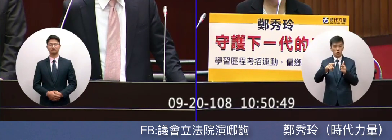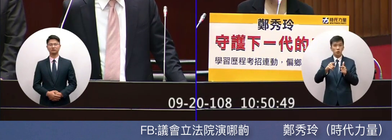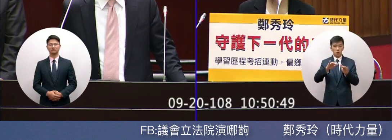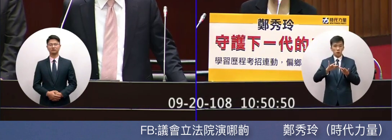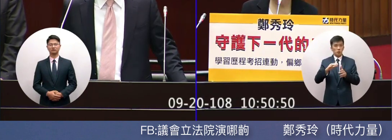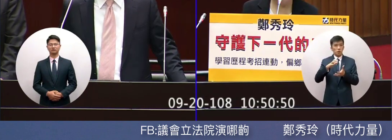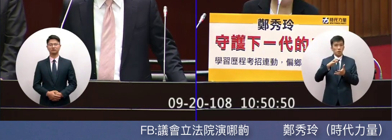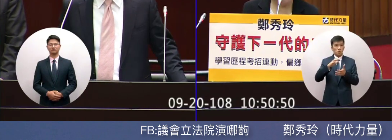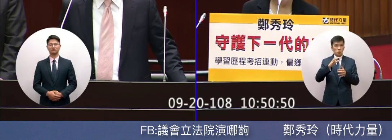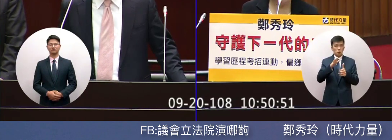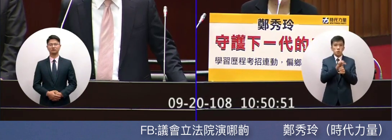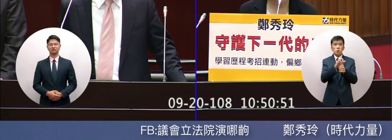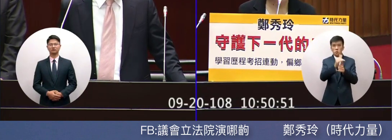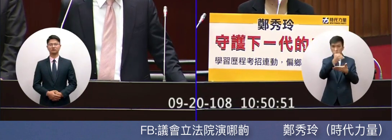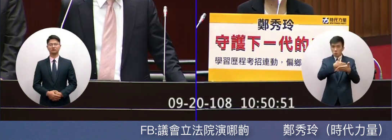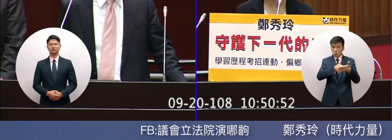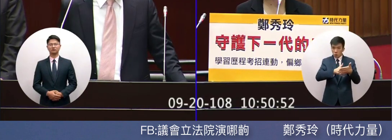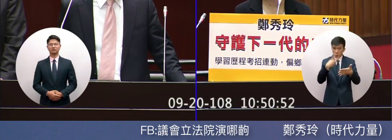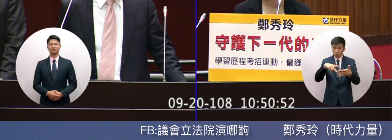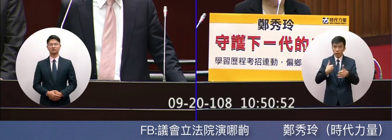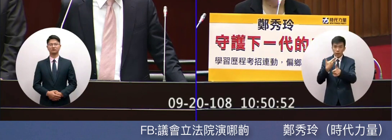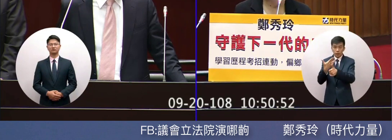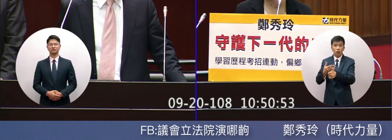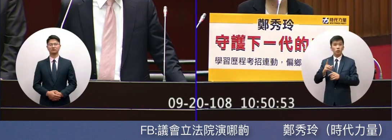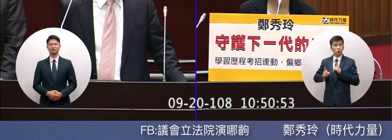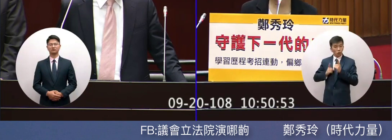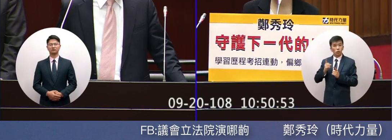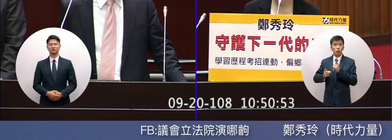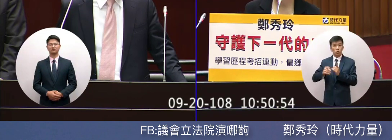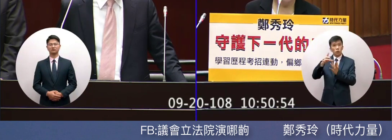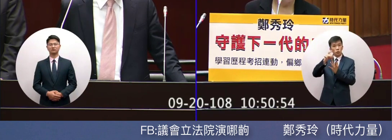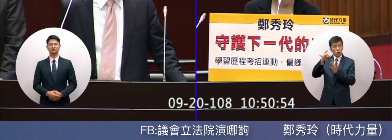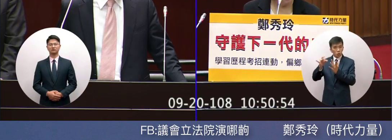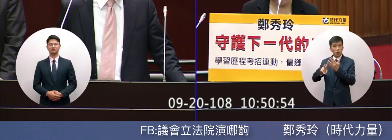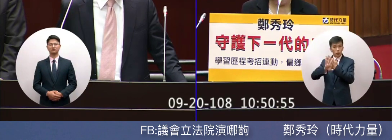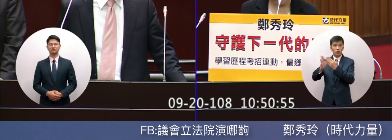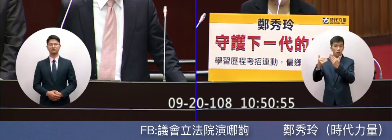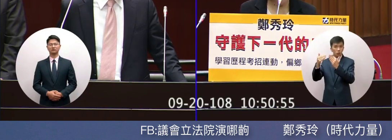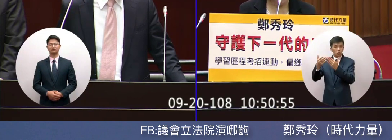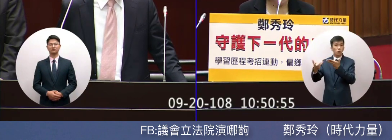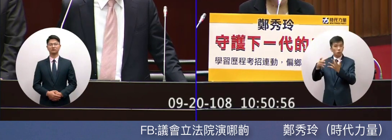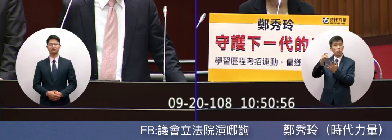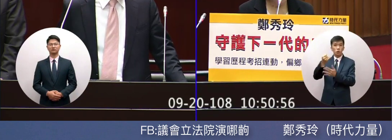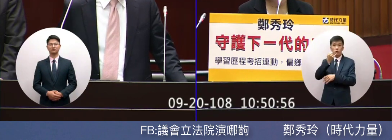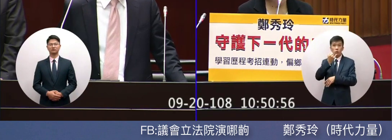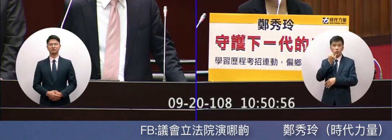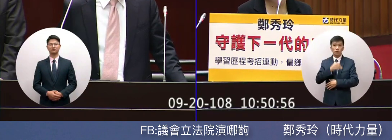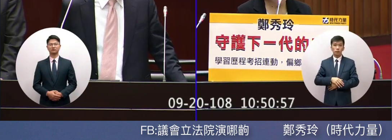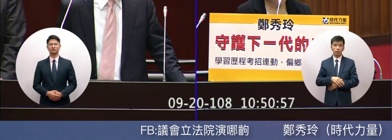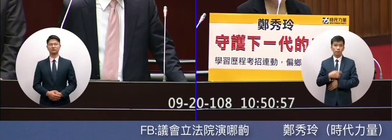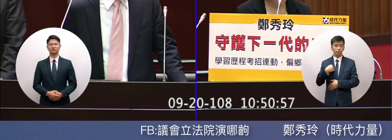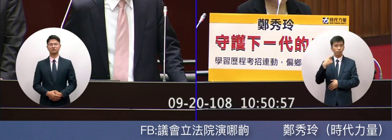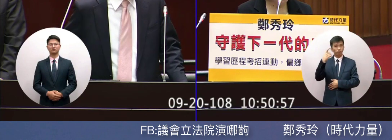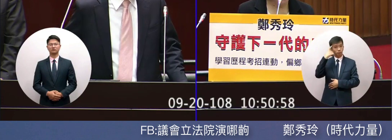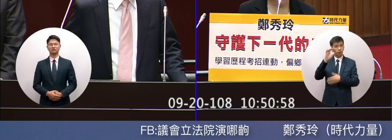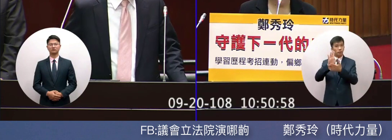那增加了固定的、加深加广的选修，还有校定的多元选修哈。我们认为，我们预期未